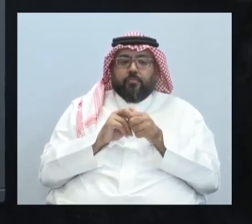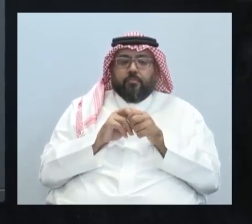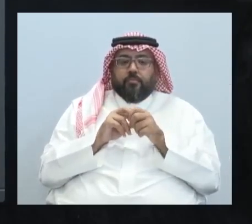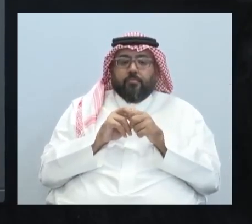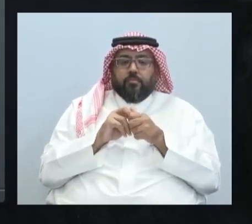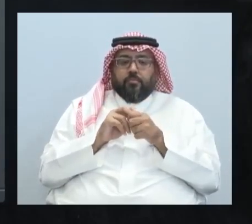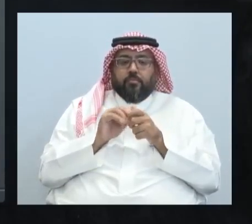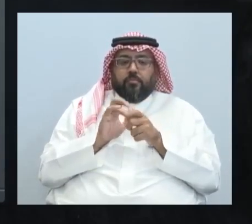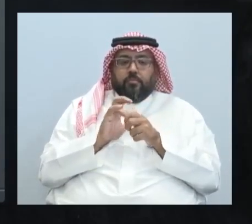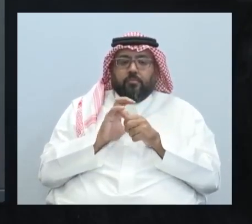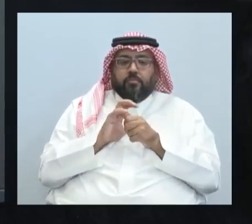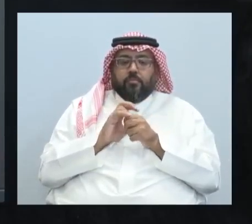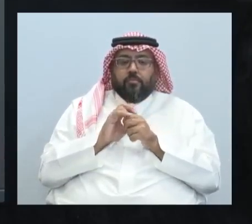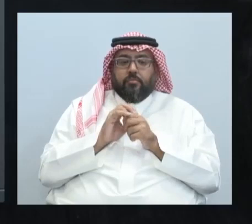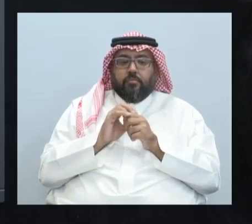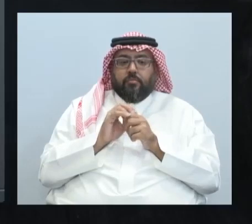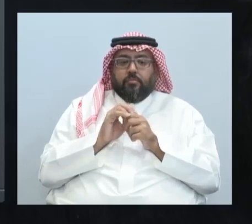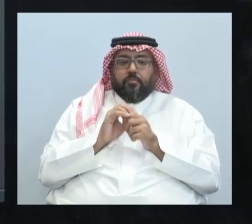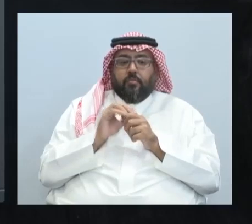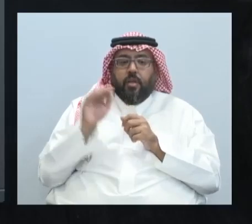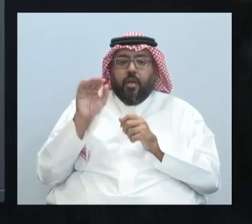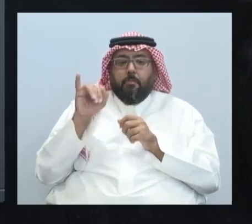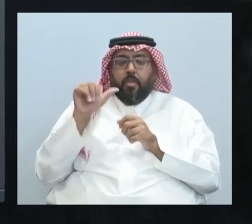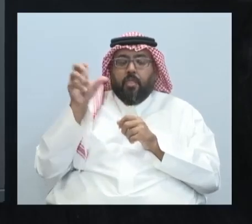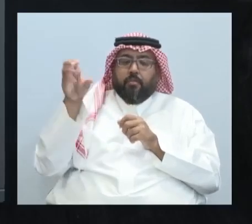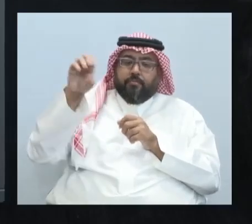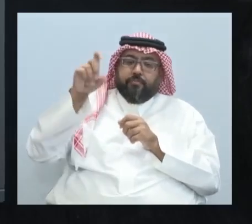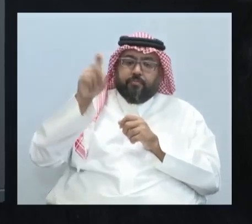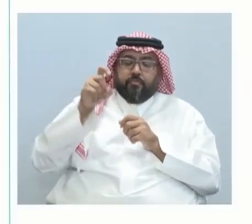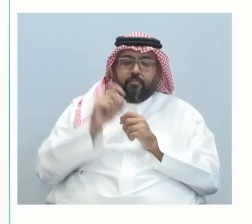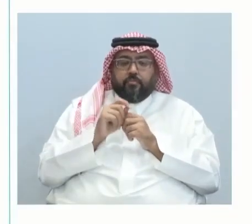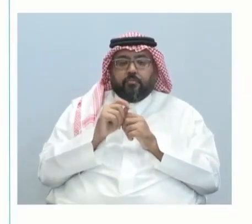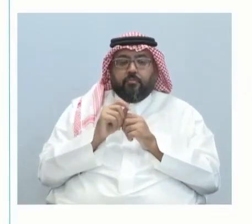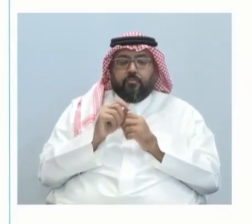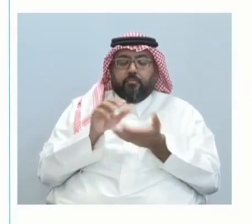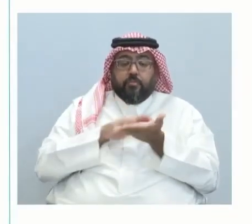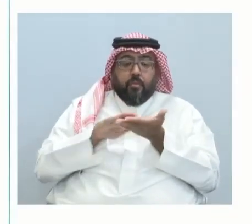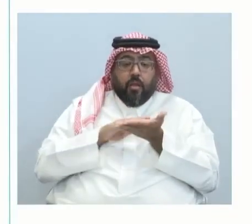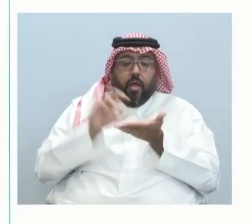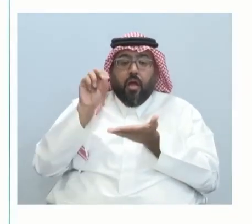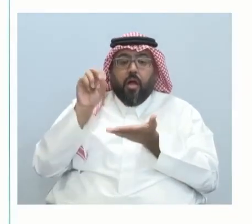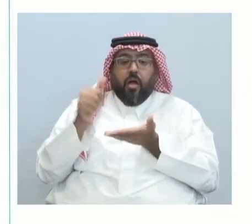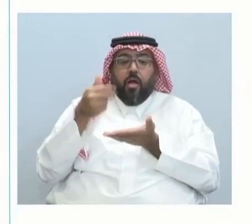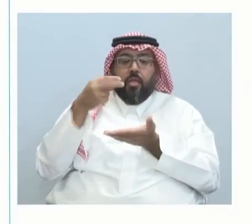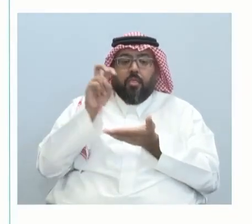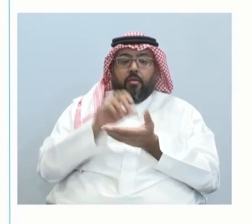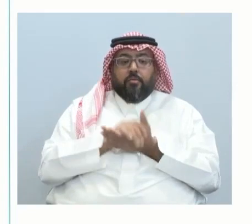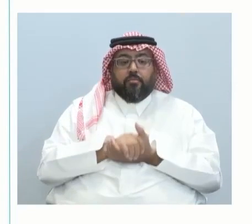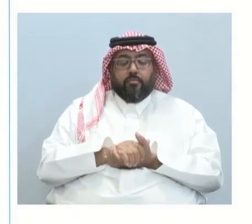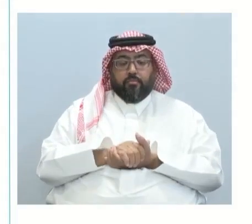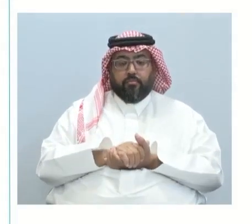ويعطي الماده الاخرى التي تكون على شكل حمض بينما هو يكون قاعده بينما هو يكون قاعده